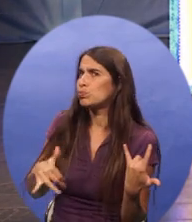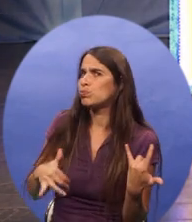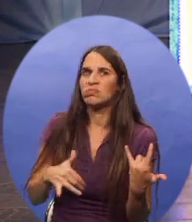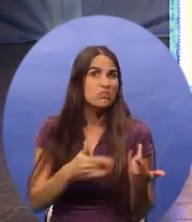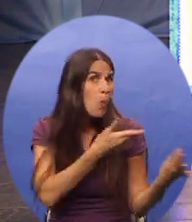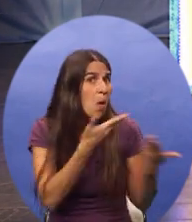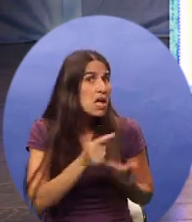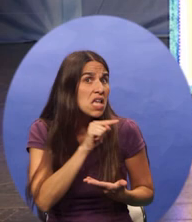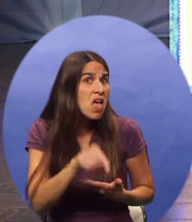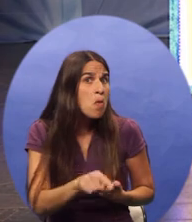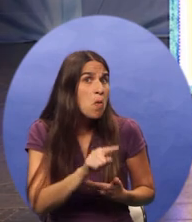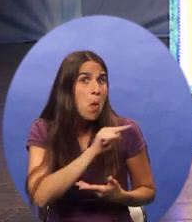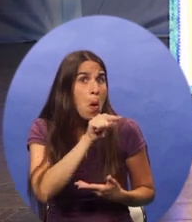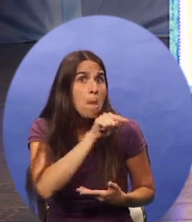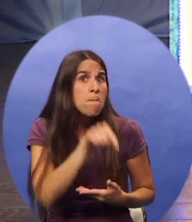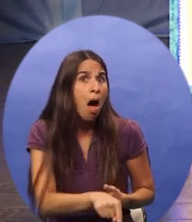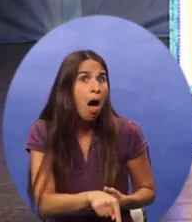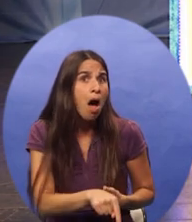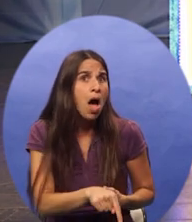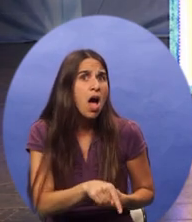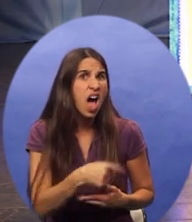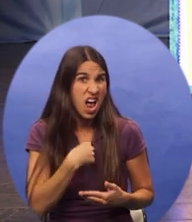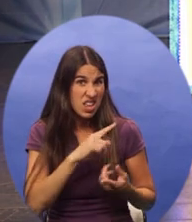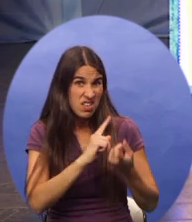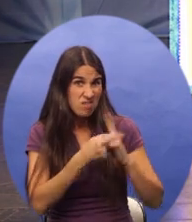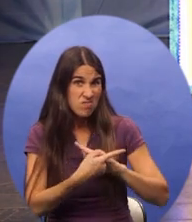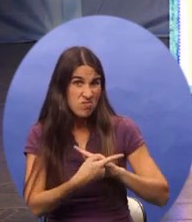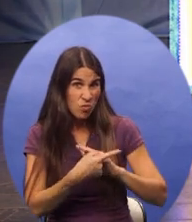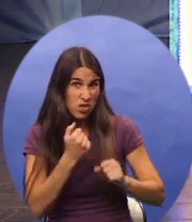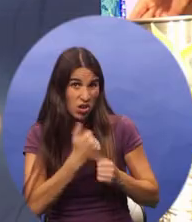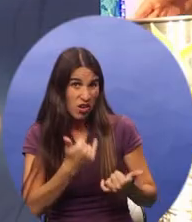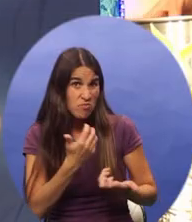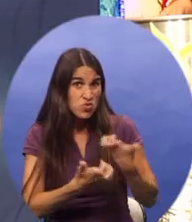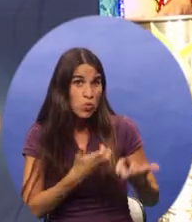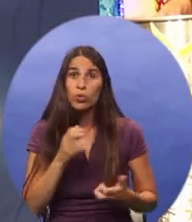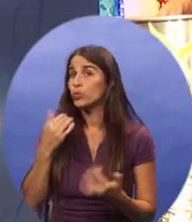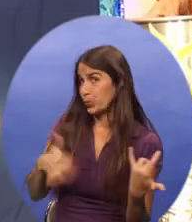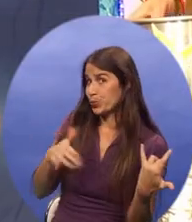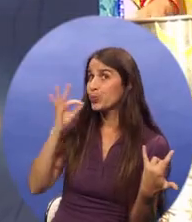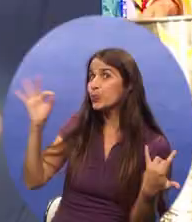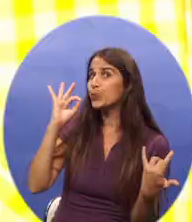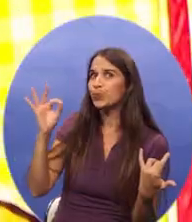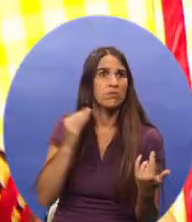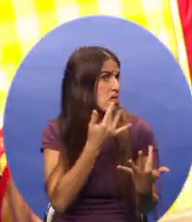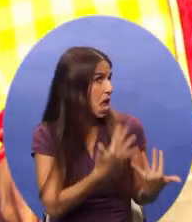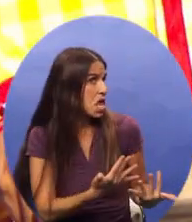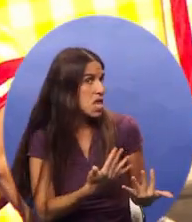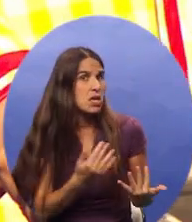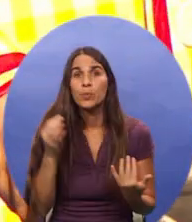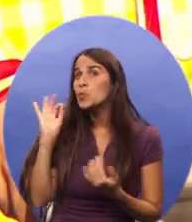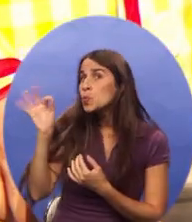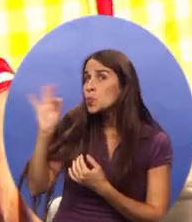האורח שהיה צריך לבוא לא הגיע, ואני צריך לעשות את פינת הבישול. מתי?